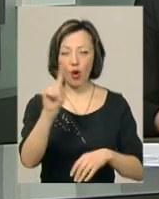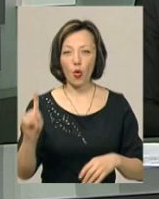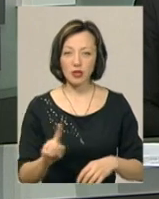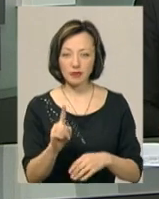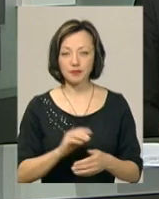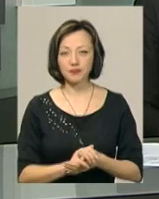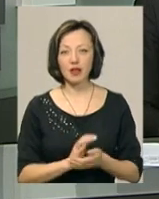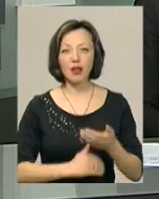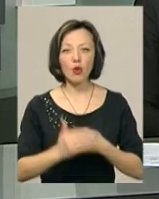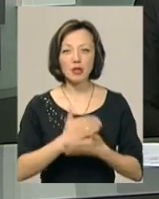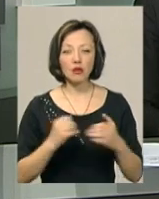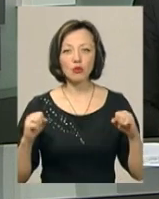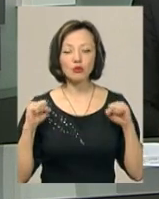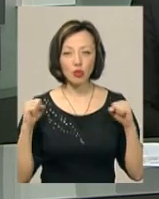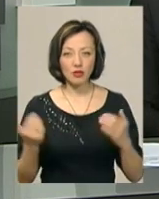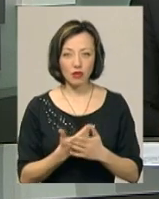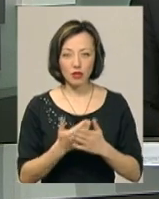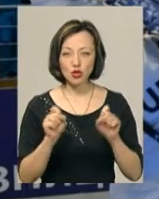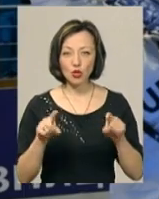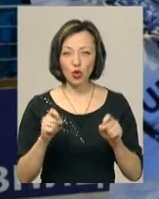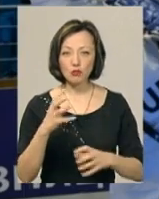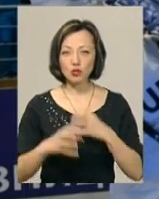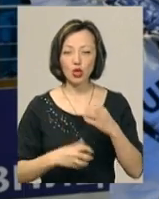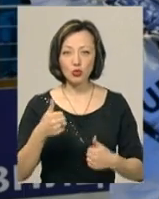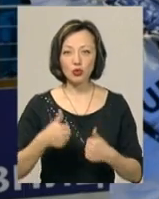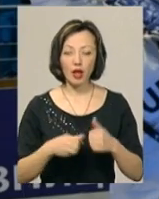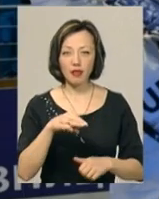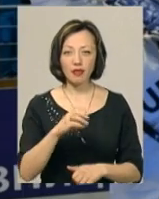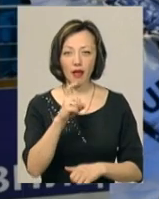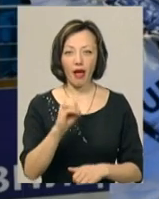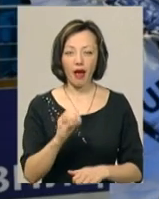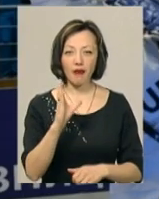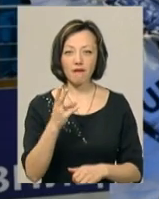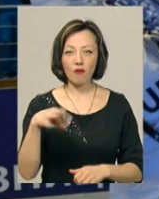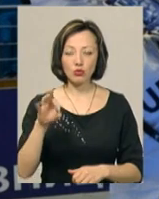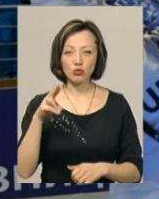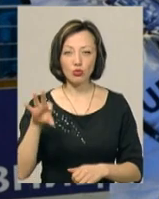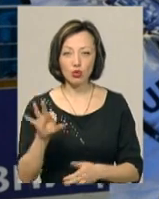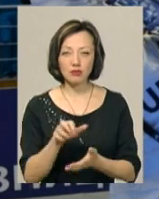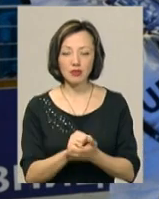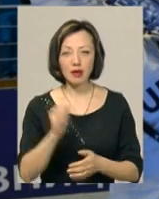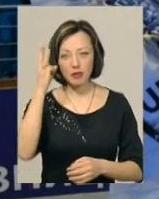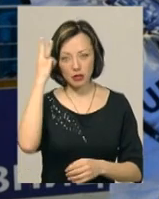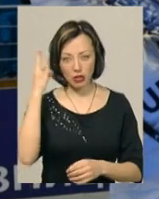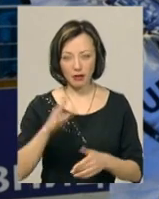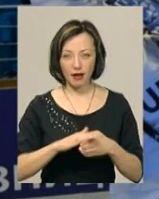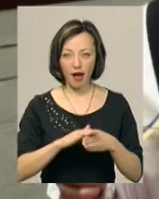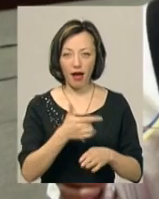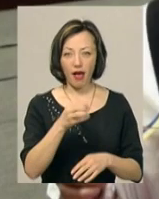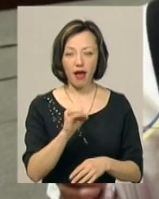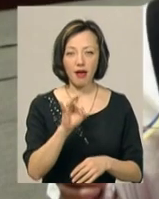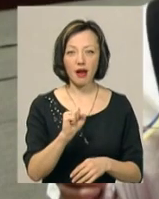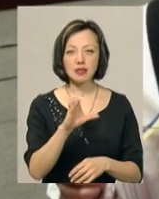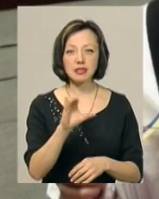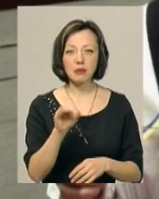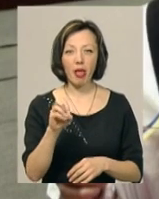І наостанок про новини спорту. Золото міжнародного турніру з тхеквондо ВТФ виборола хмельничанка Аліса Герасименко. Спортсменка